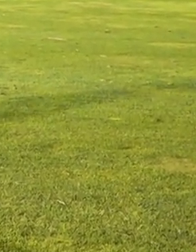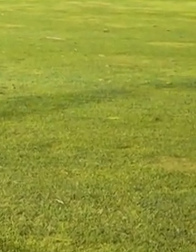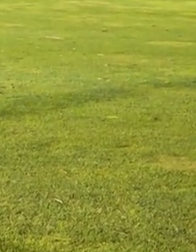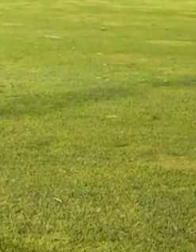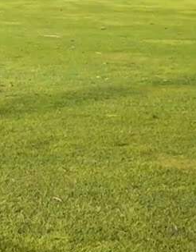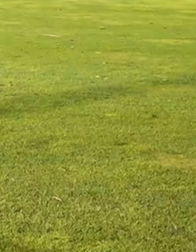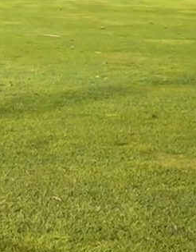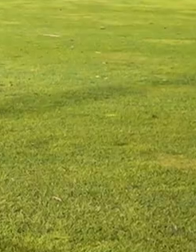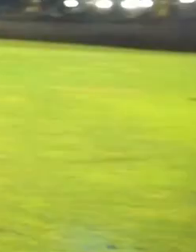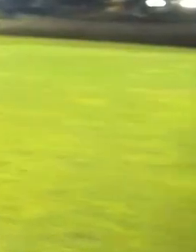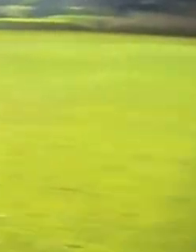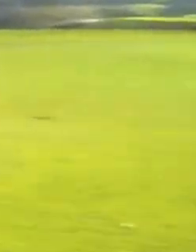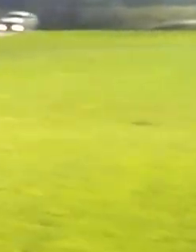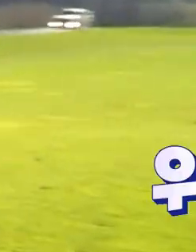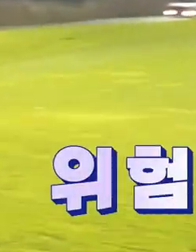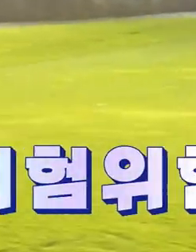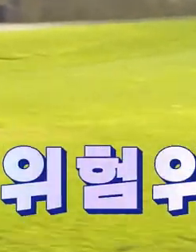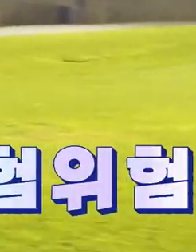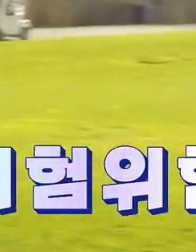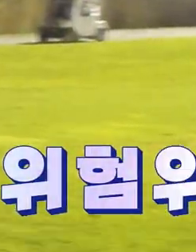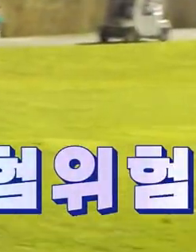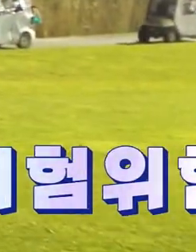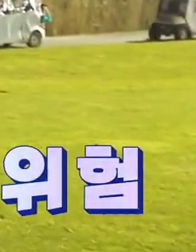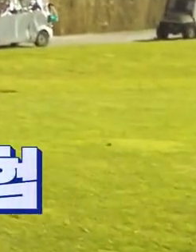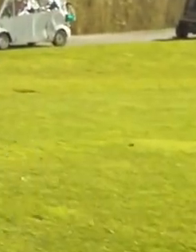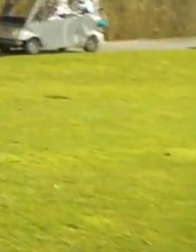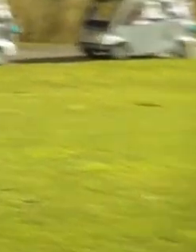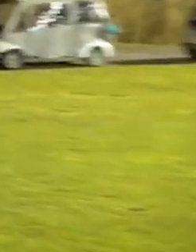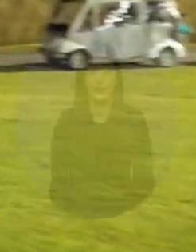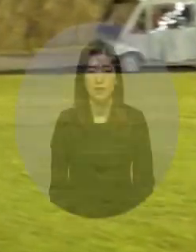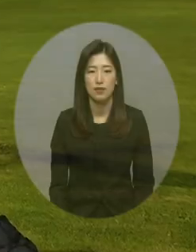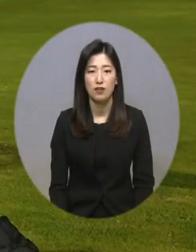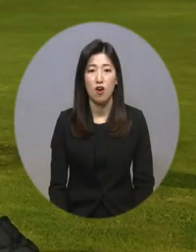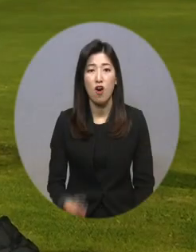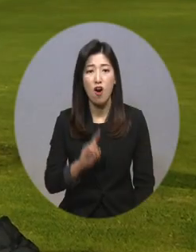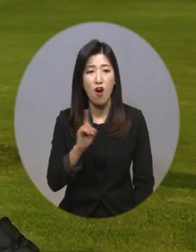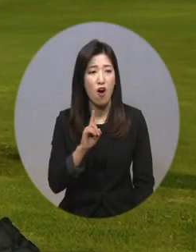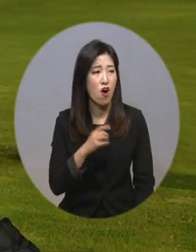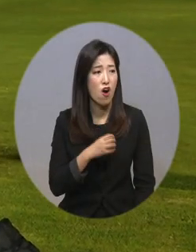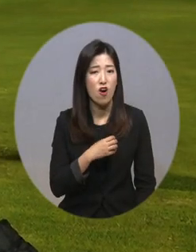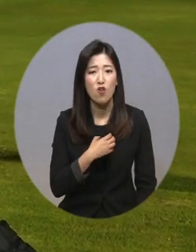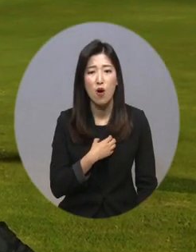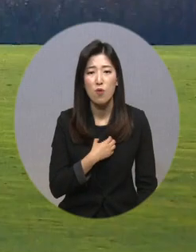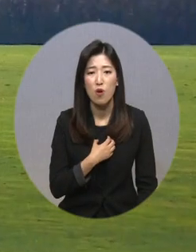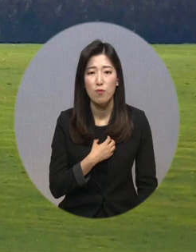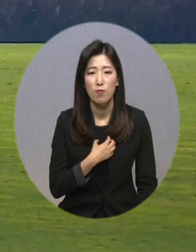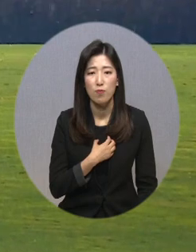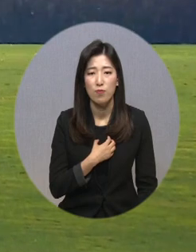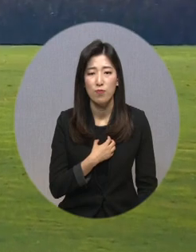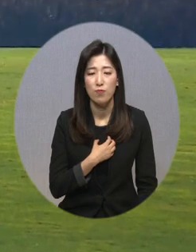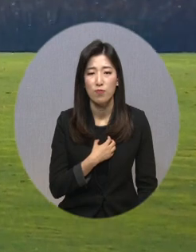으 으 아아아 eo 오염 으